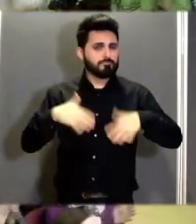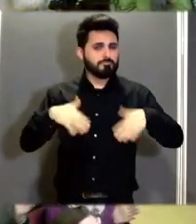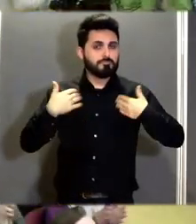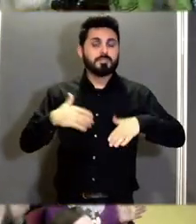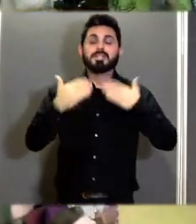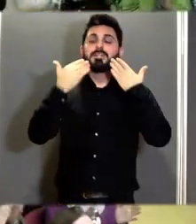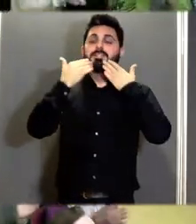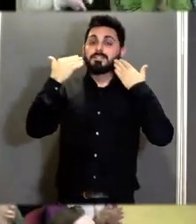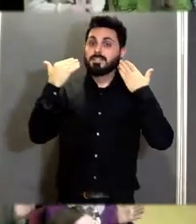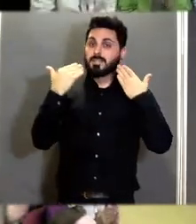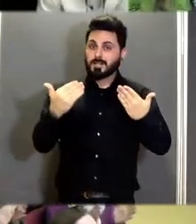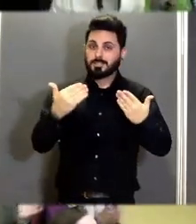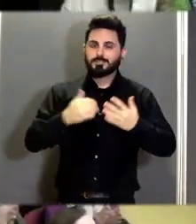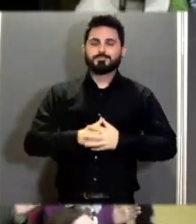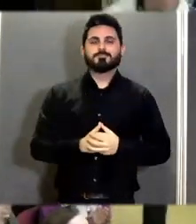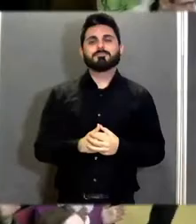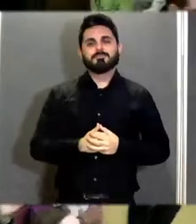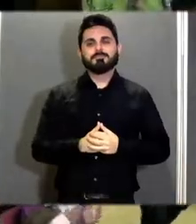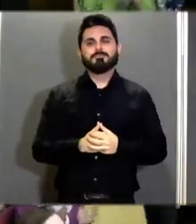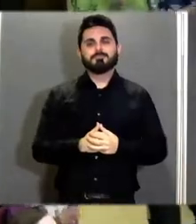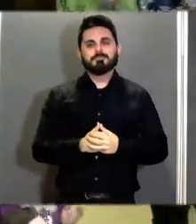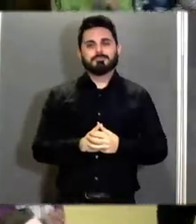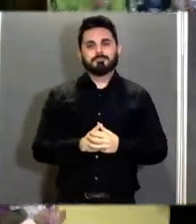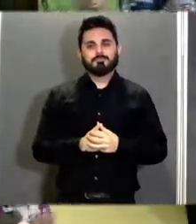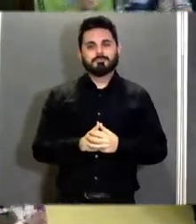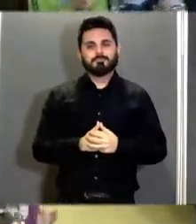moltes gràcies.